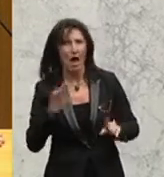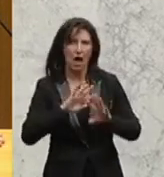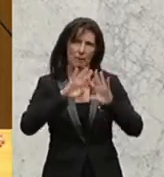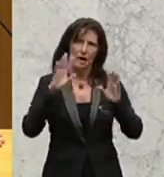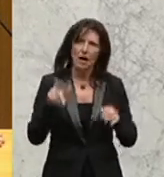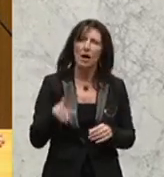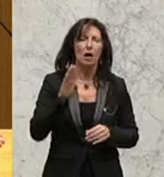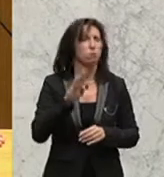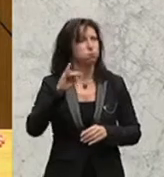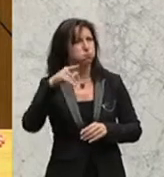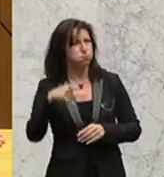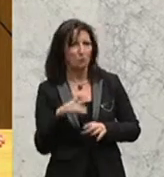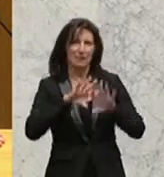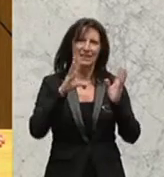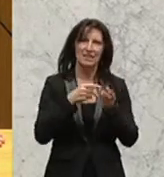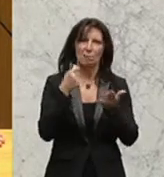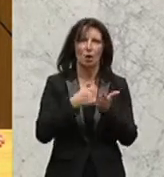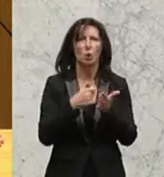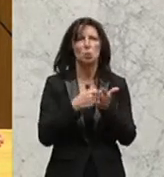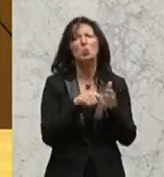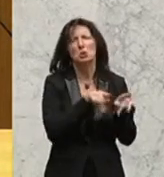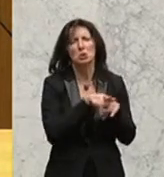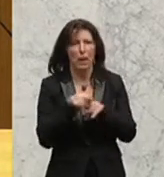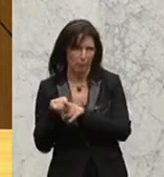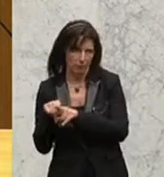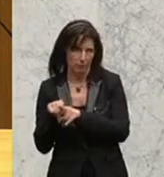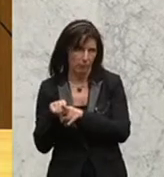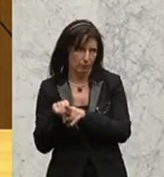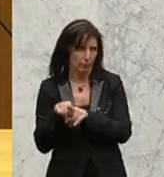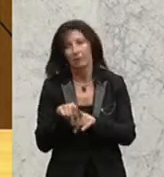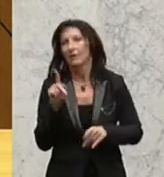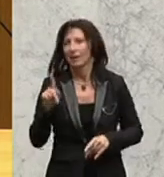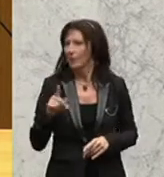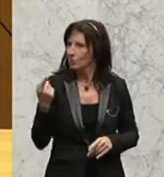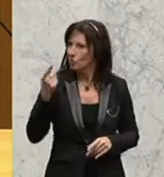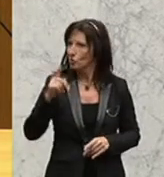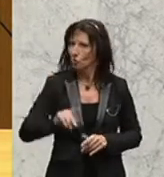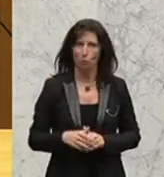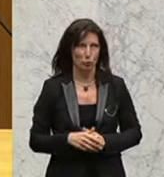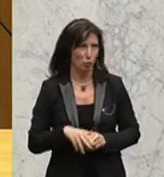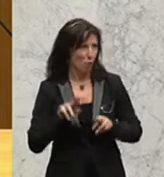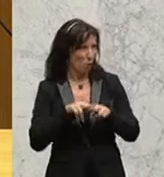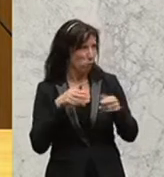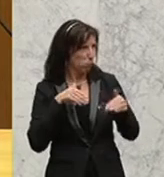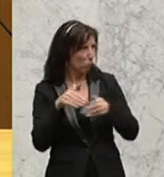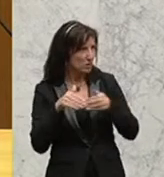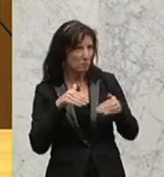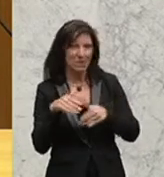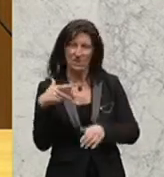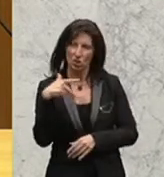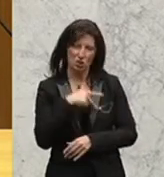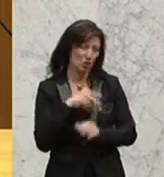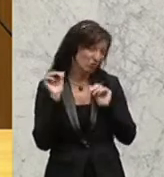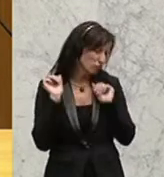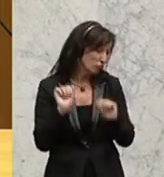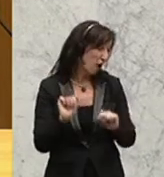am Bruttoinlandsprodukt bleiben mehr oder weniger gleich. Das ist die typische Schönrechnerei, wie wir es vom Herrn Bundesminister für Soziales